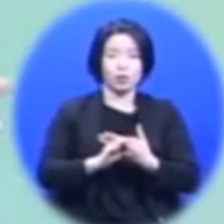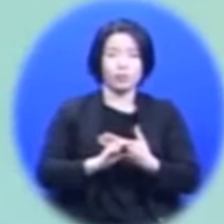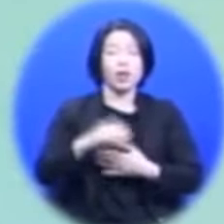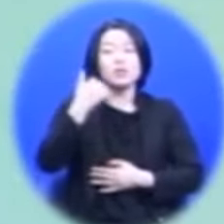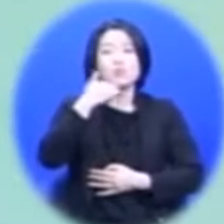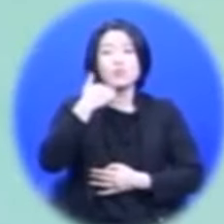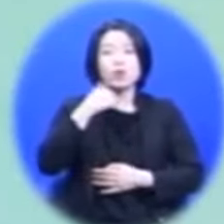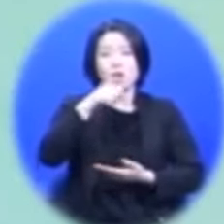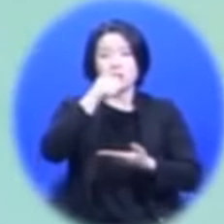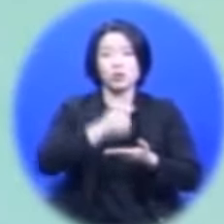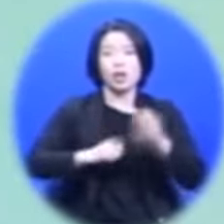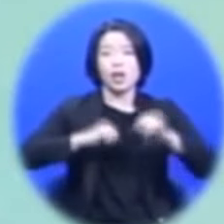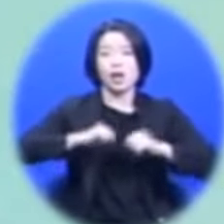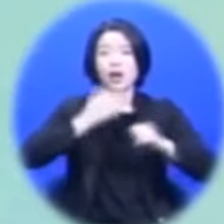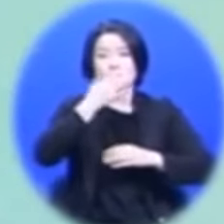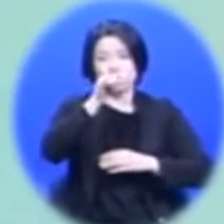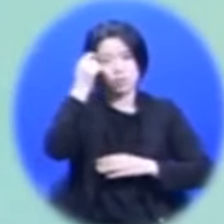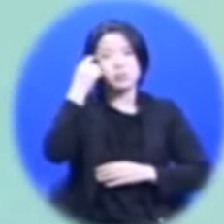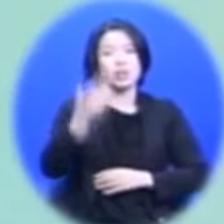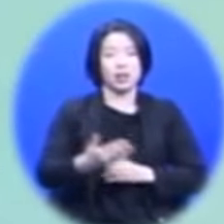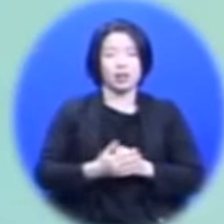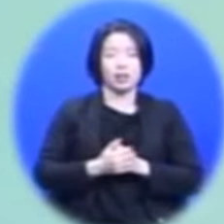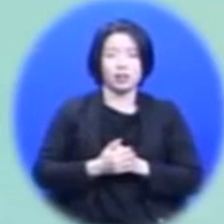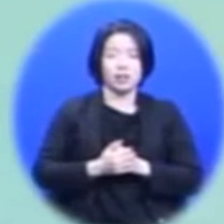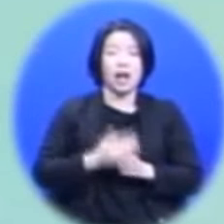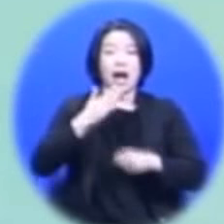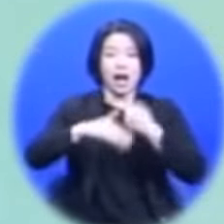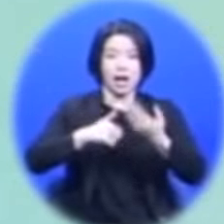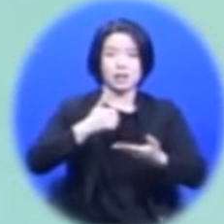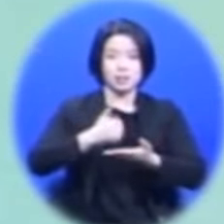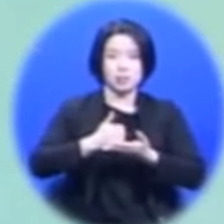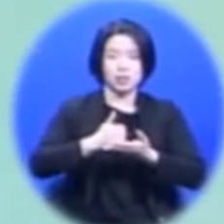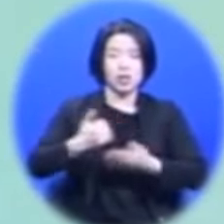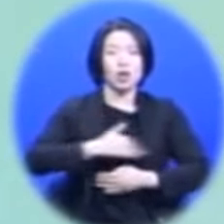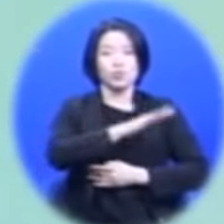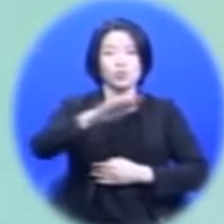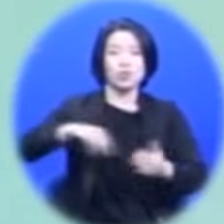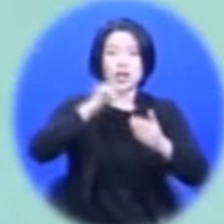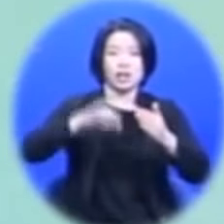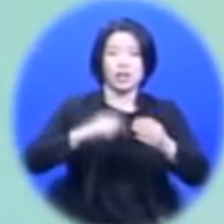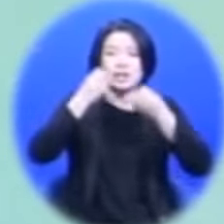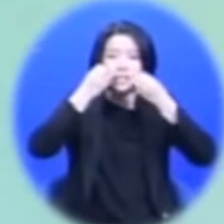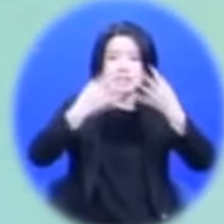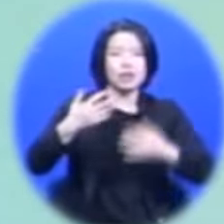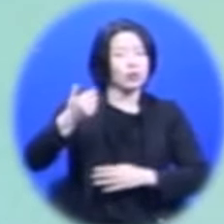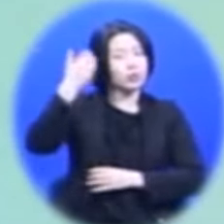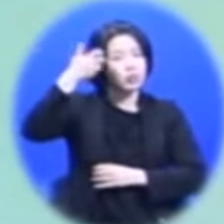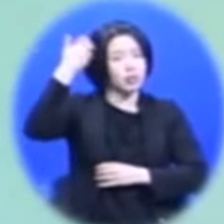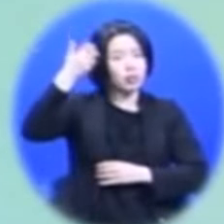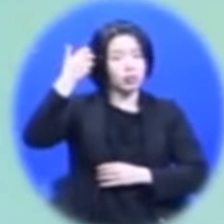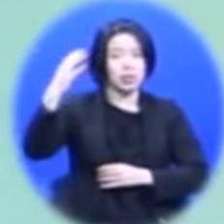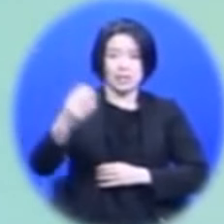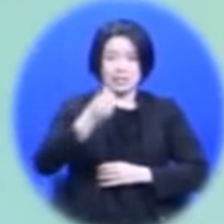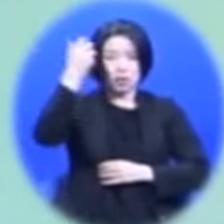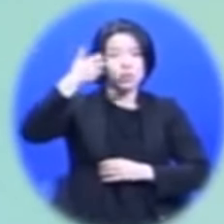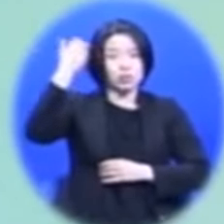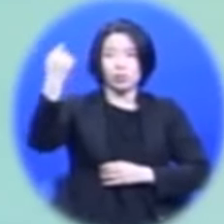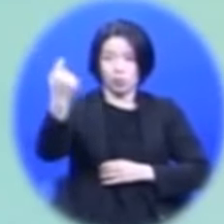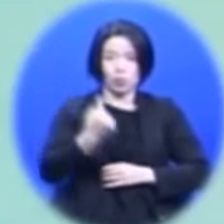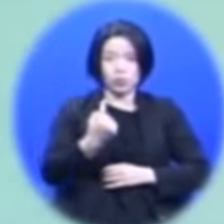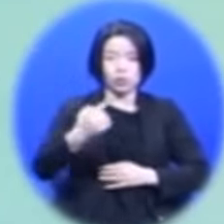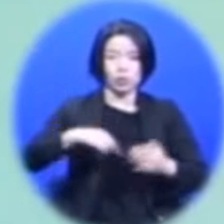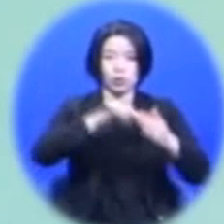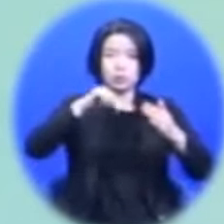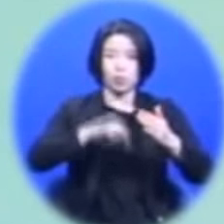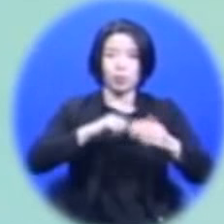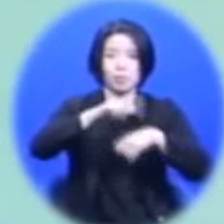누가 죄 지을 사람이 있겠습니까? 하나님이 우리 안에 새로운 영으로 성령으로 오셔서 우리